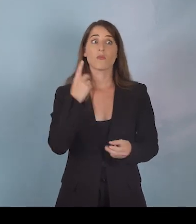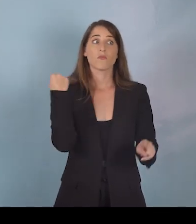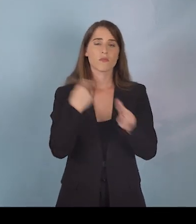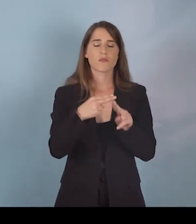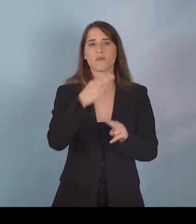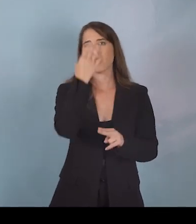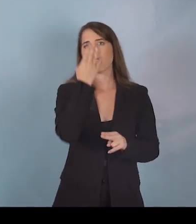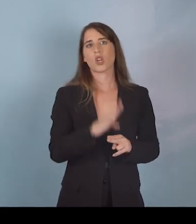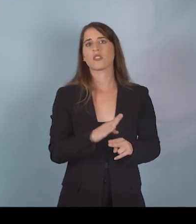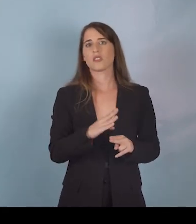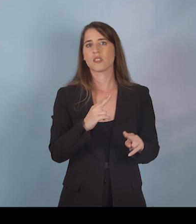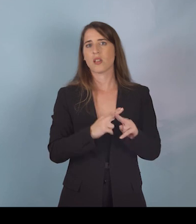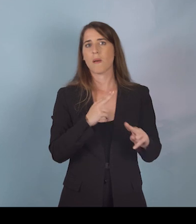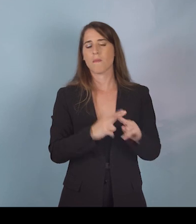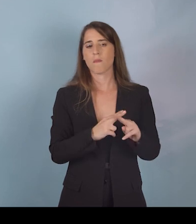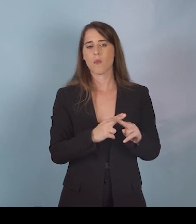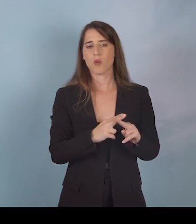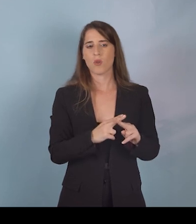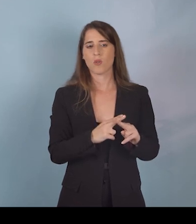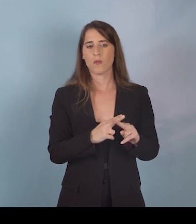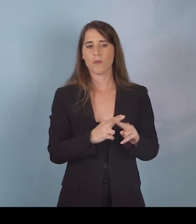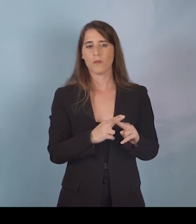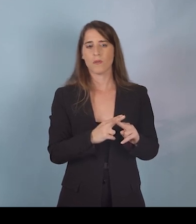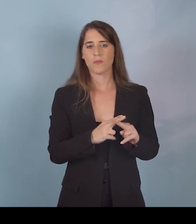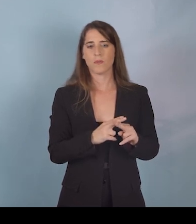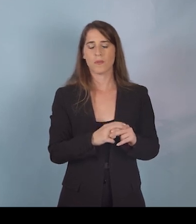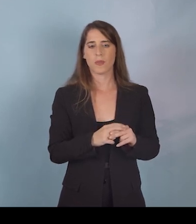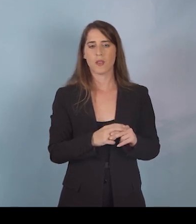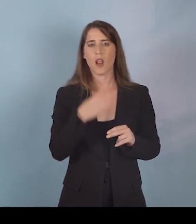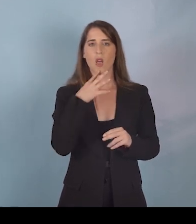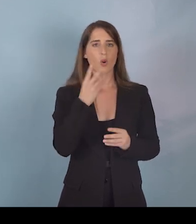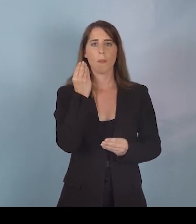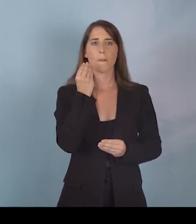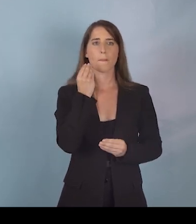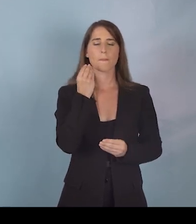ένα ζήτημα, αλλά σίγουρα είναι κάτι κρίσιμο, γιατί